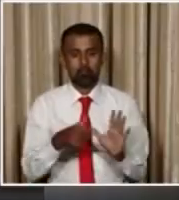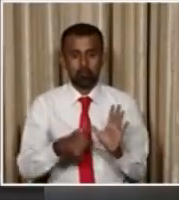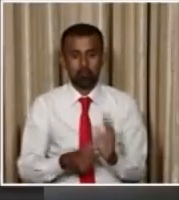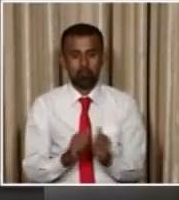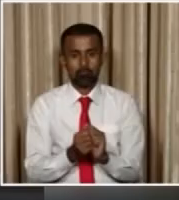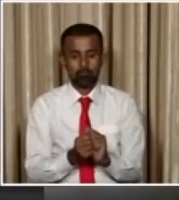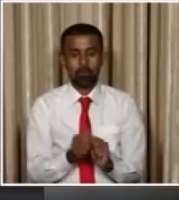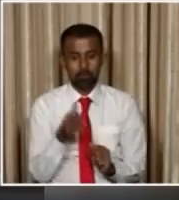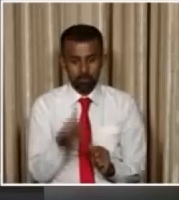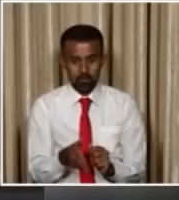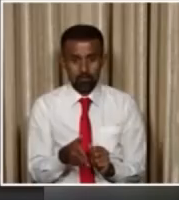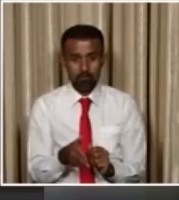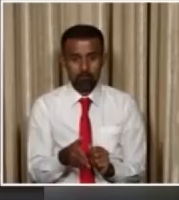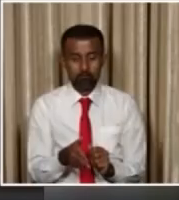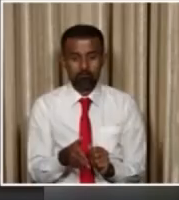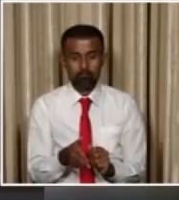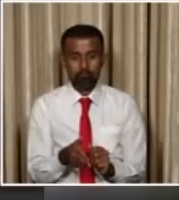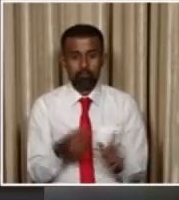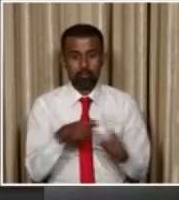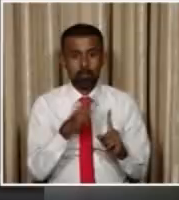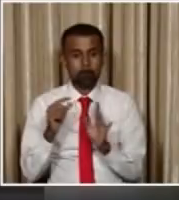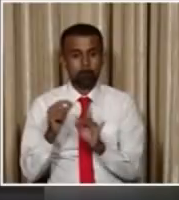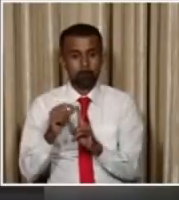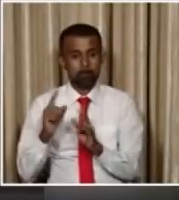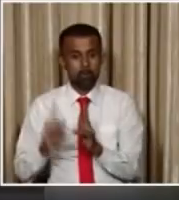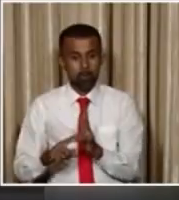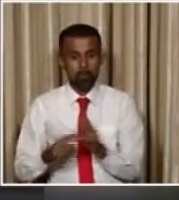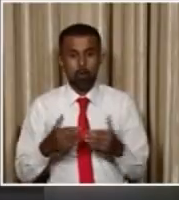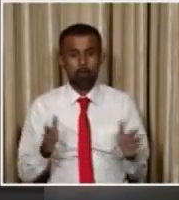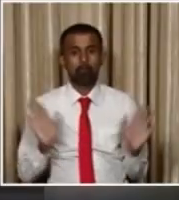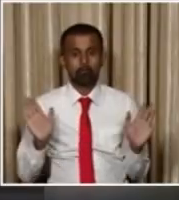සංශෝධනයේ සිද්ධ වෙන්නේ මේක KPO BPO සෙක්ටර් එකට ඕපන් කිරීම විතරයි මේක සිද්ධ වෙන්නේ.